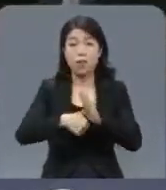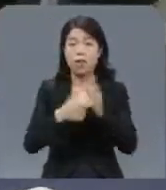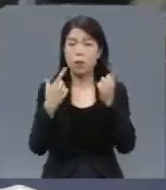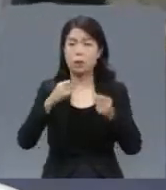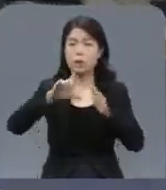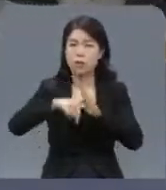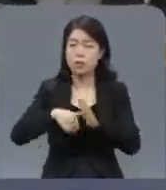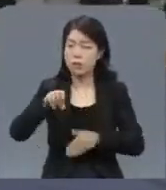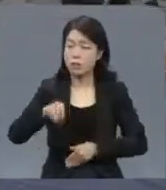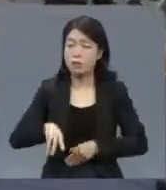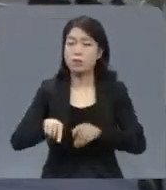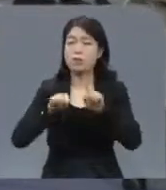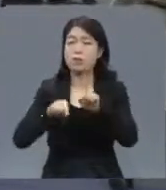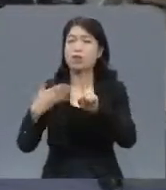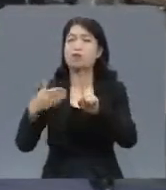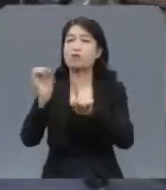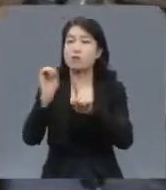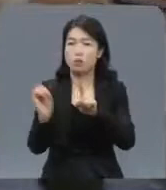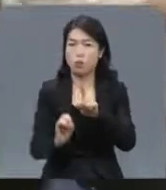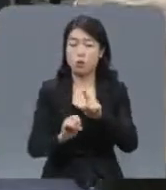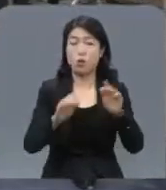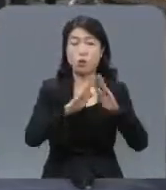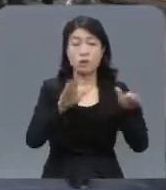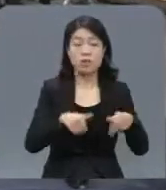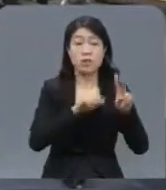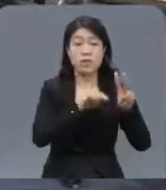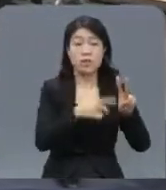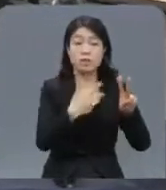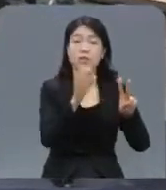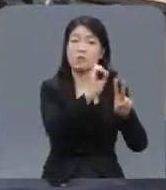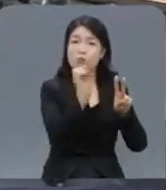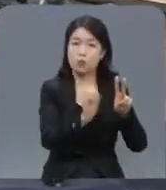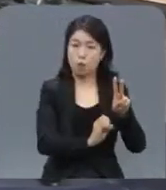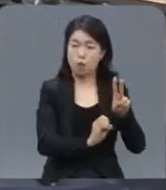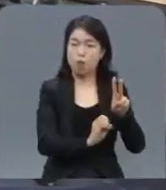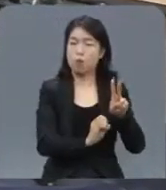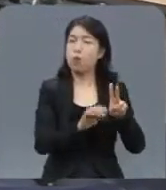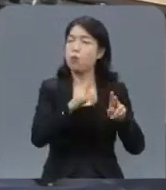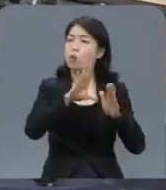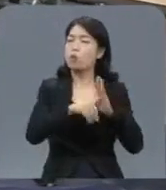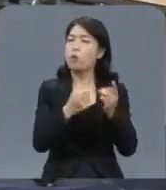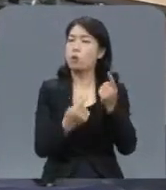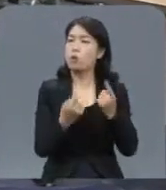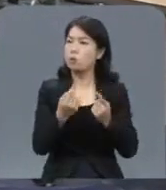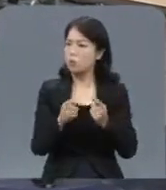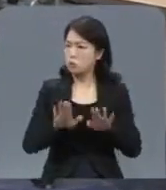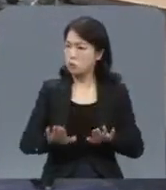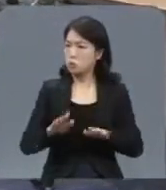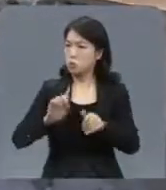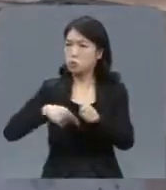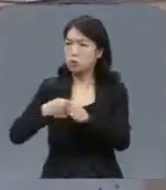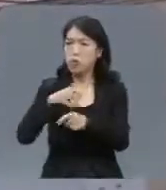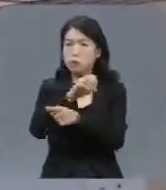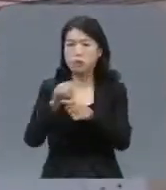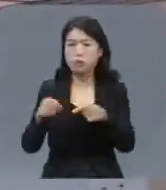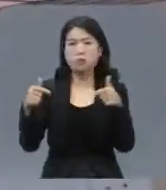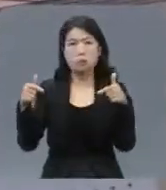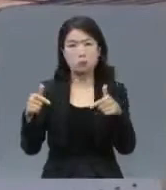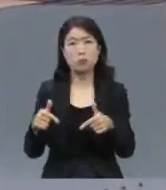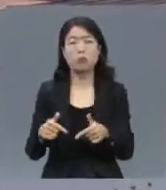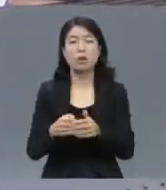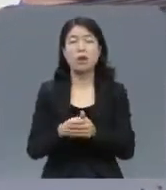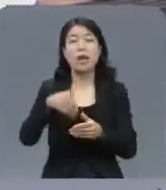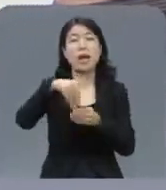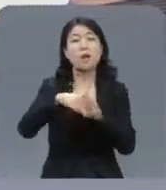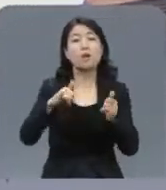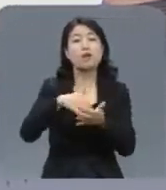시각 광주가 1.9% 전남이 2.7% 로 그 때보다는 다소 낮은 수준입니다 유권자